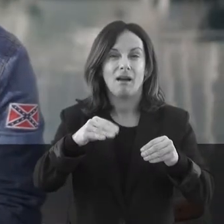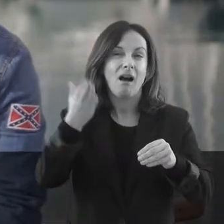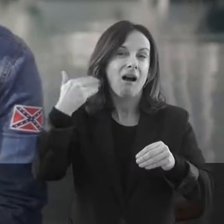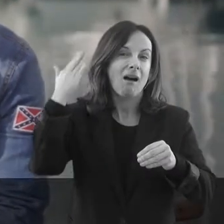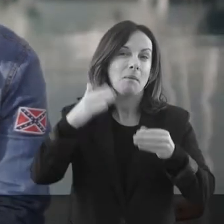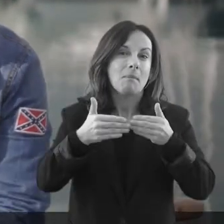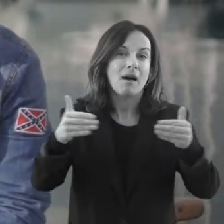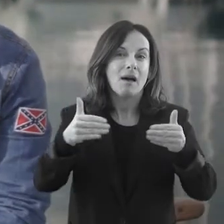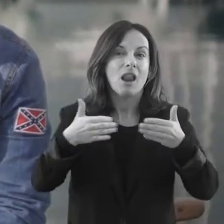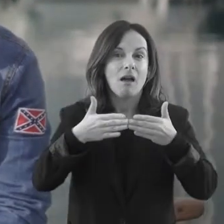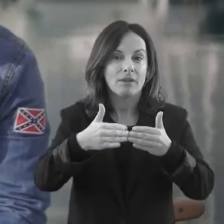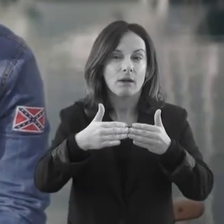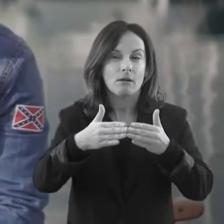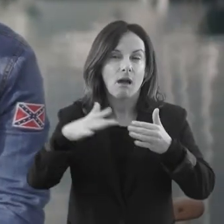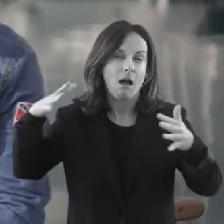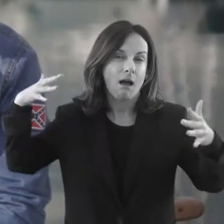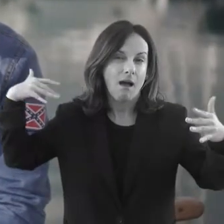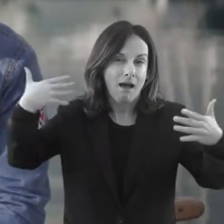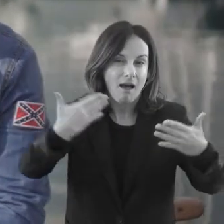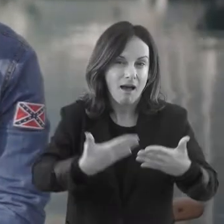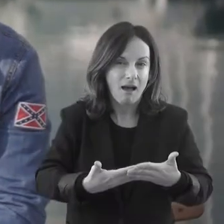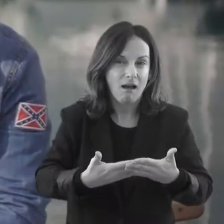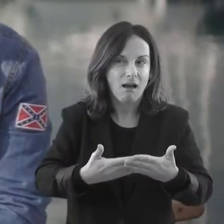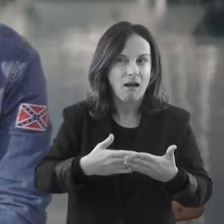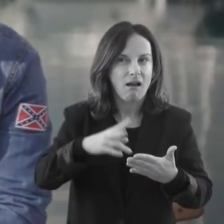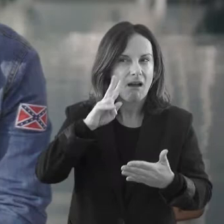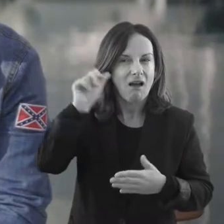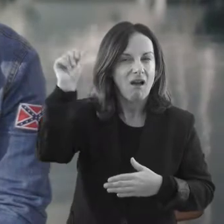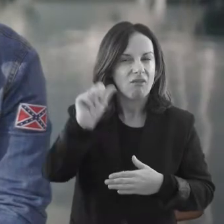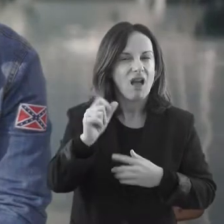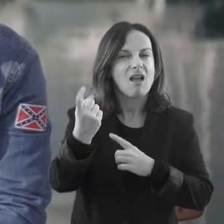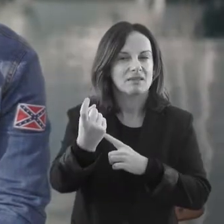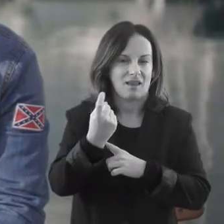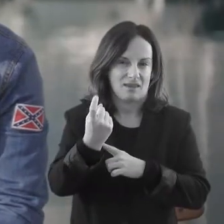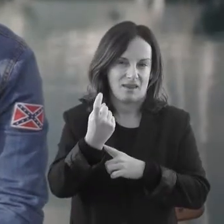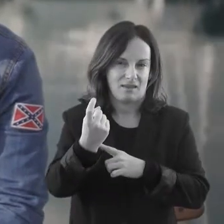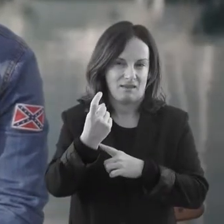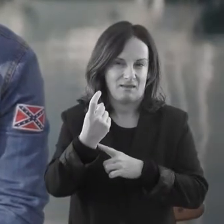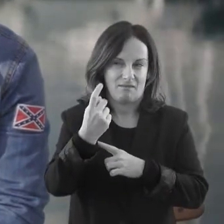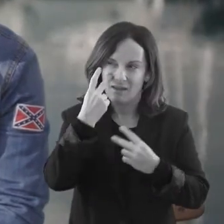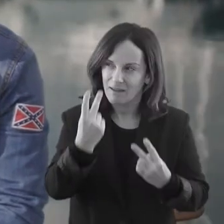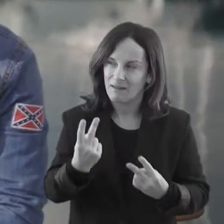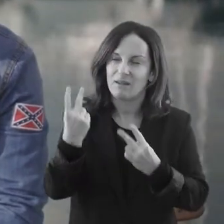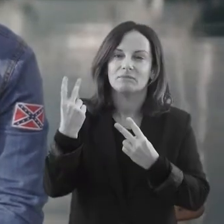temps, i posant antecedents com vivien antigament els marinos,